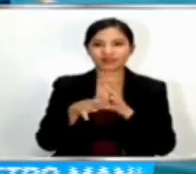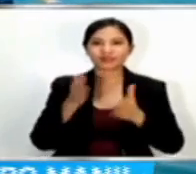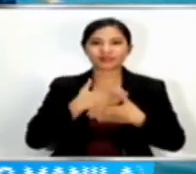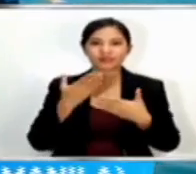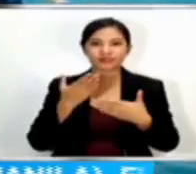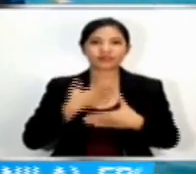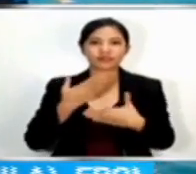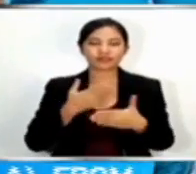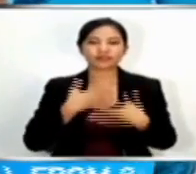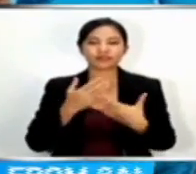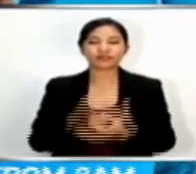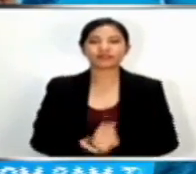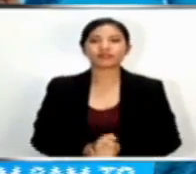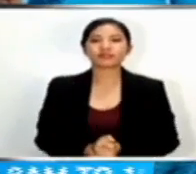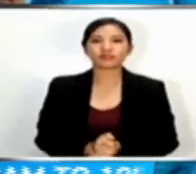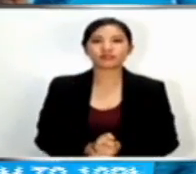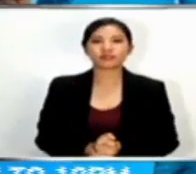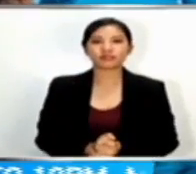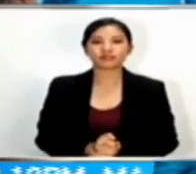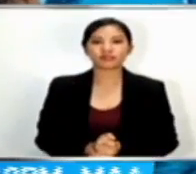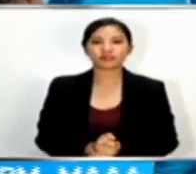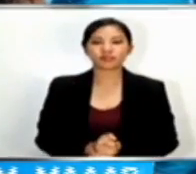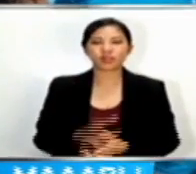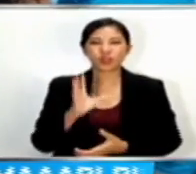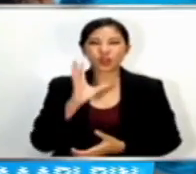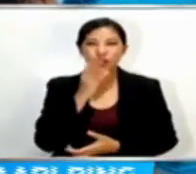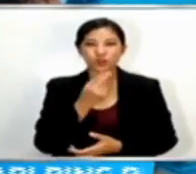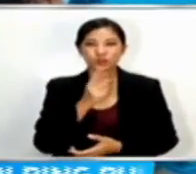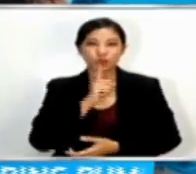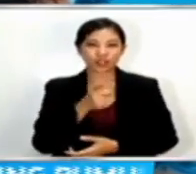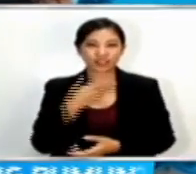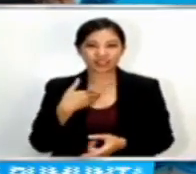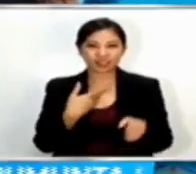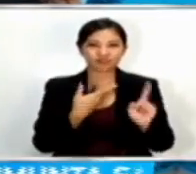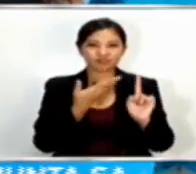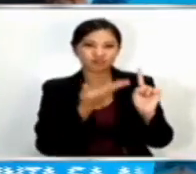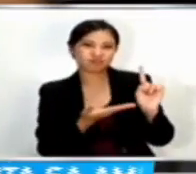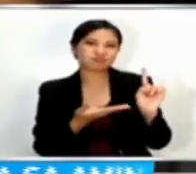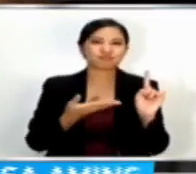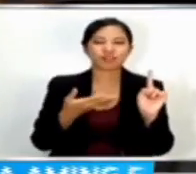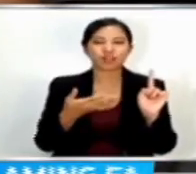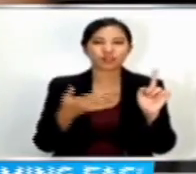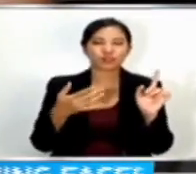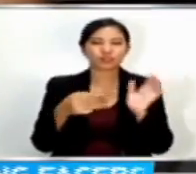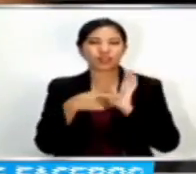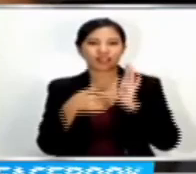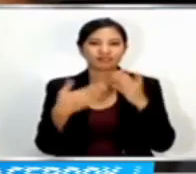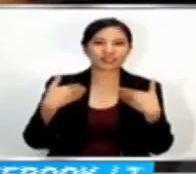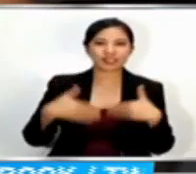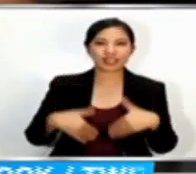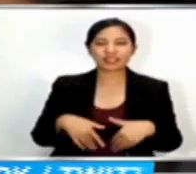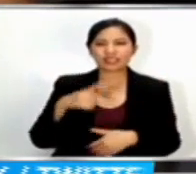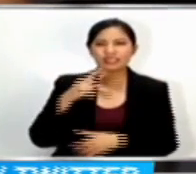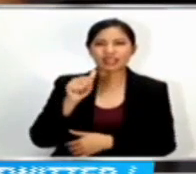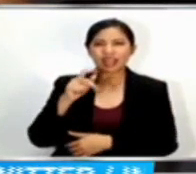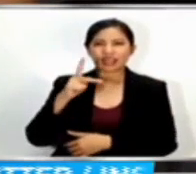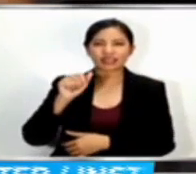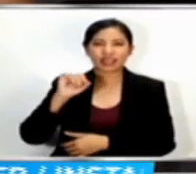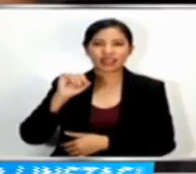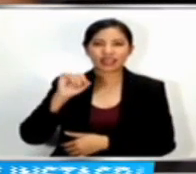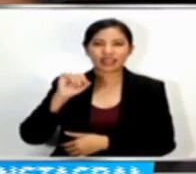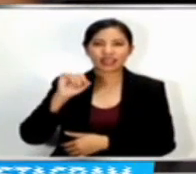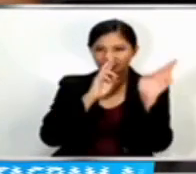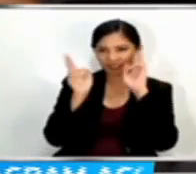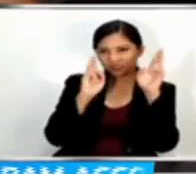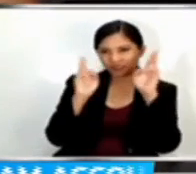ang pinaka-ma-eksena doon si Ate Kakay, Ate Kakay Bautista, at si Ate Kay Cortez. Sila yung, oh, ready na kami. Sila yung laging